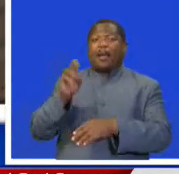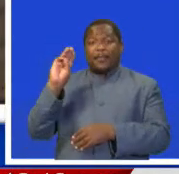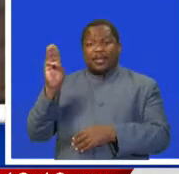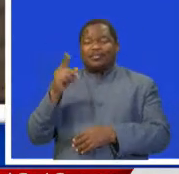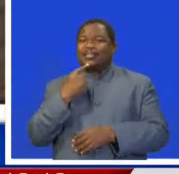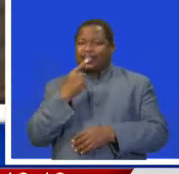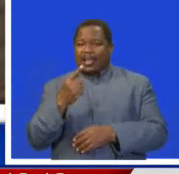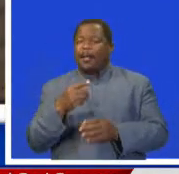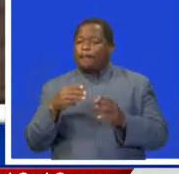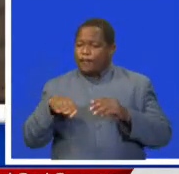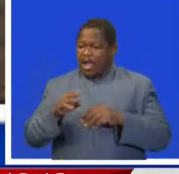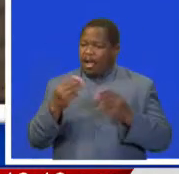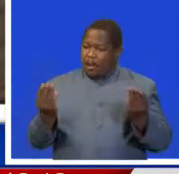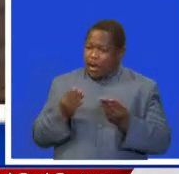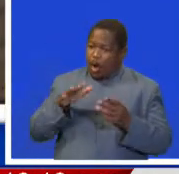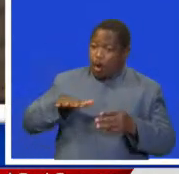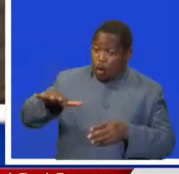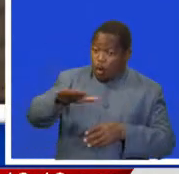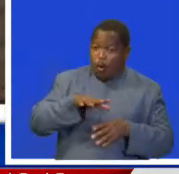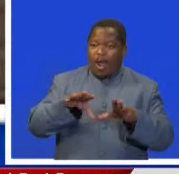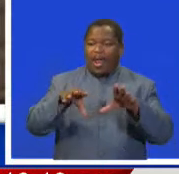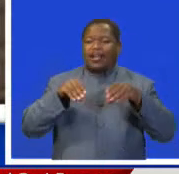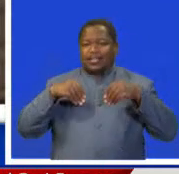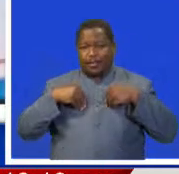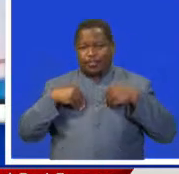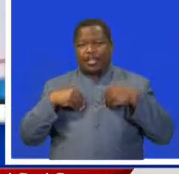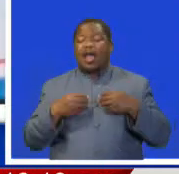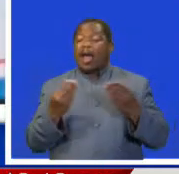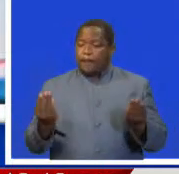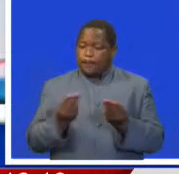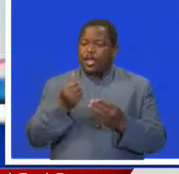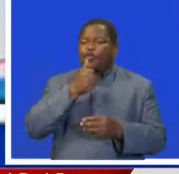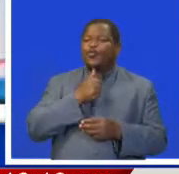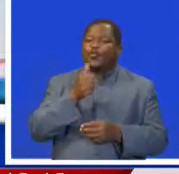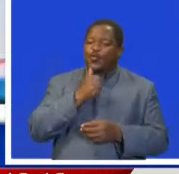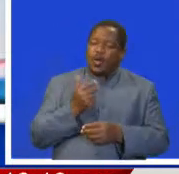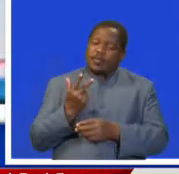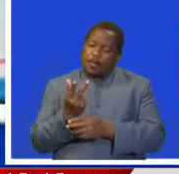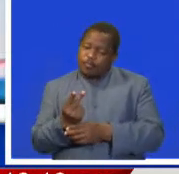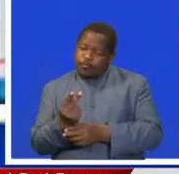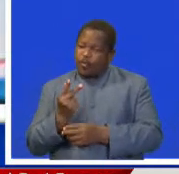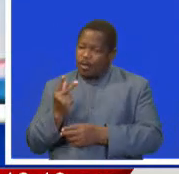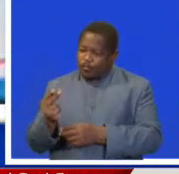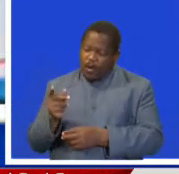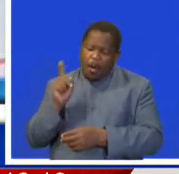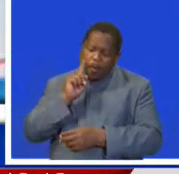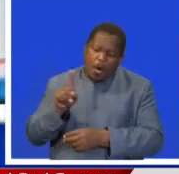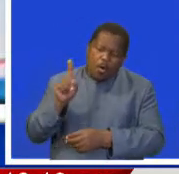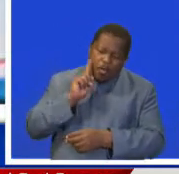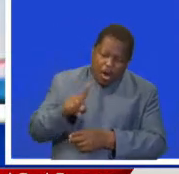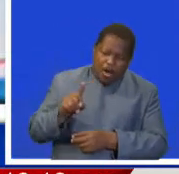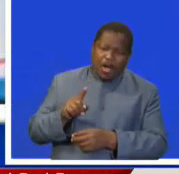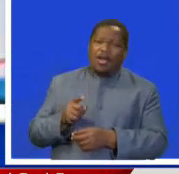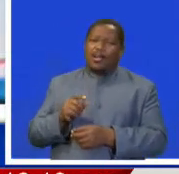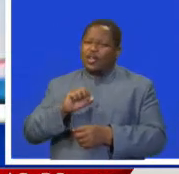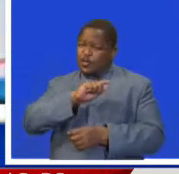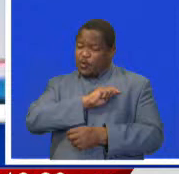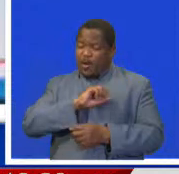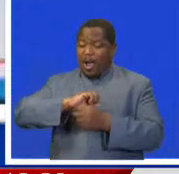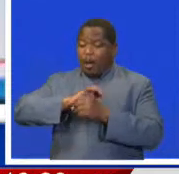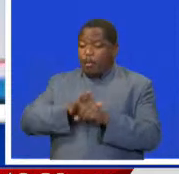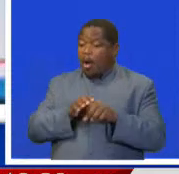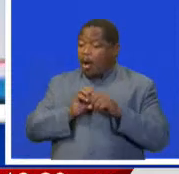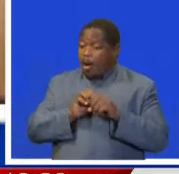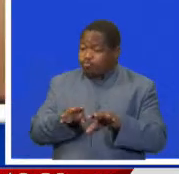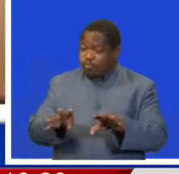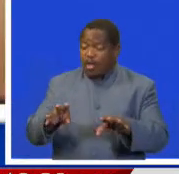lokuhlolwa ngaleli khambi usetshendiswa bona bambu njengoba ngalo leli khambi yethemba ukuthi khisimuswa lonyaka batawumudla basive